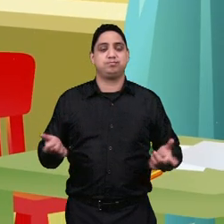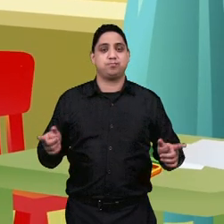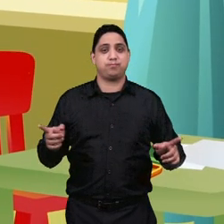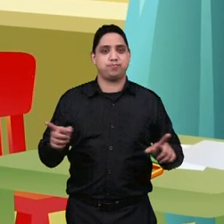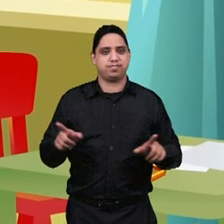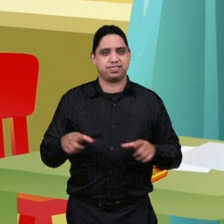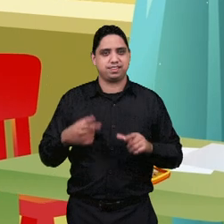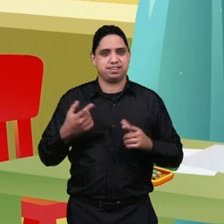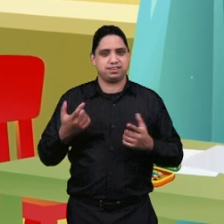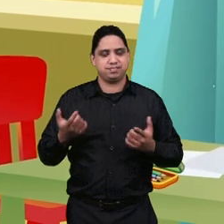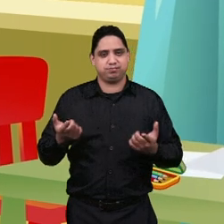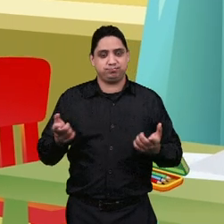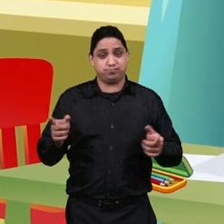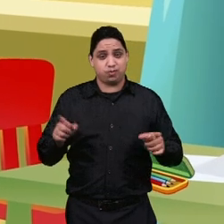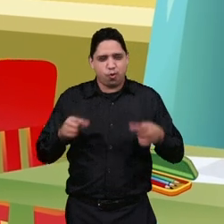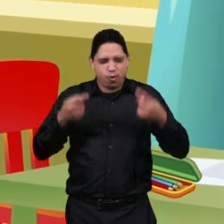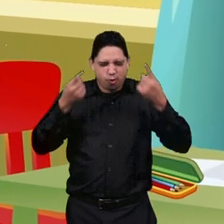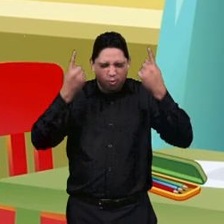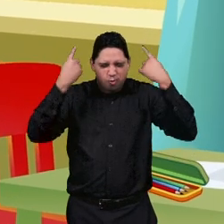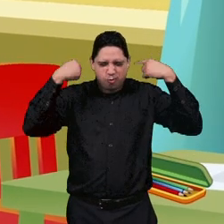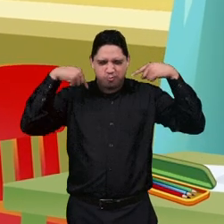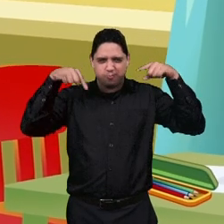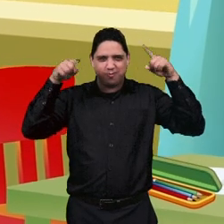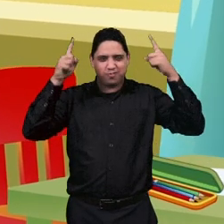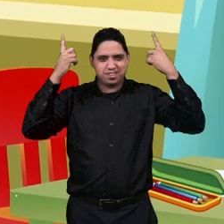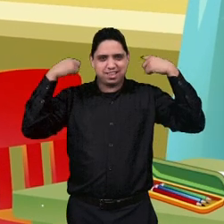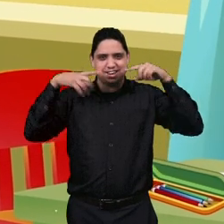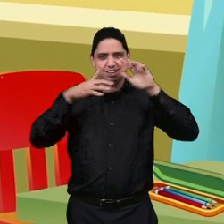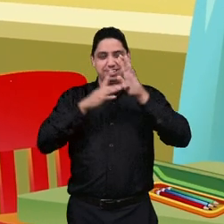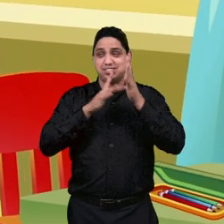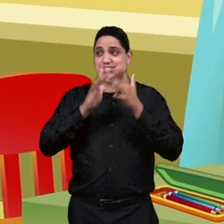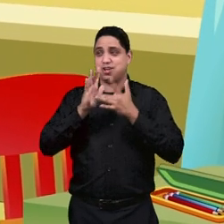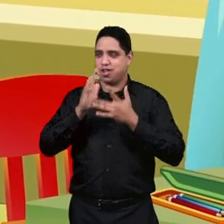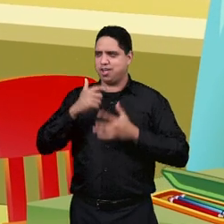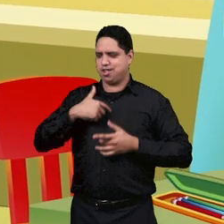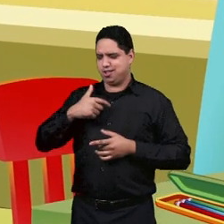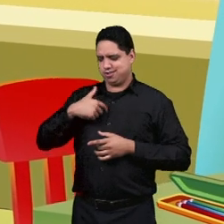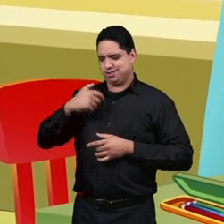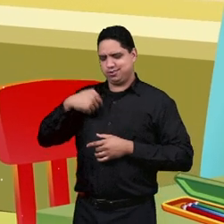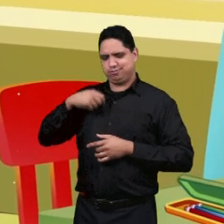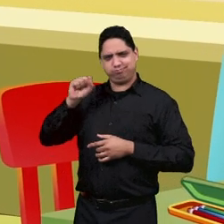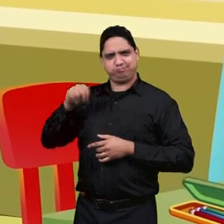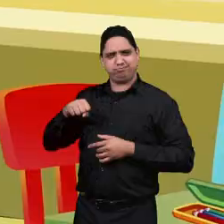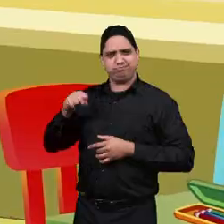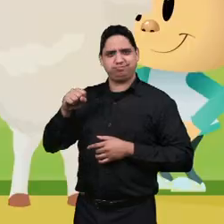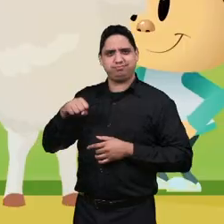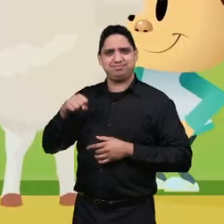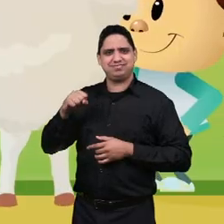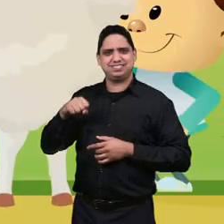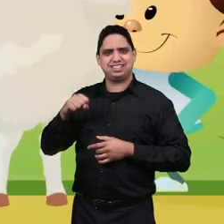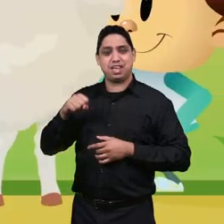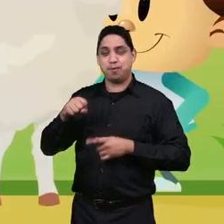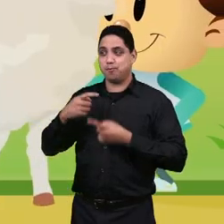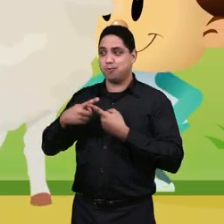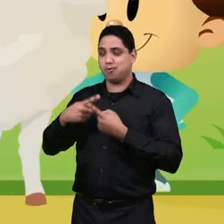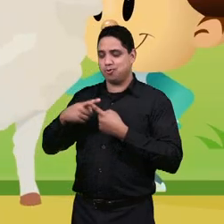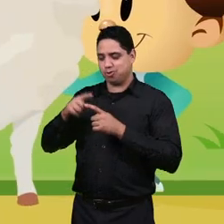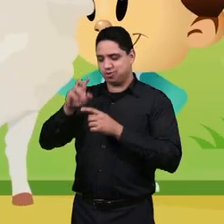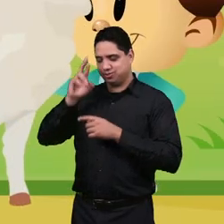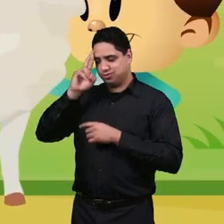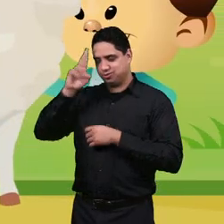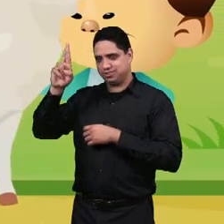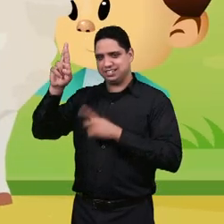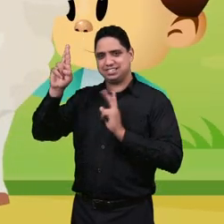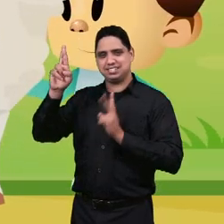Uma ovelhinha de Jesus eu sou, sempre está comigo,